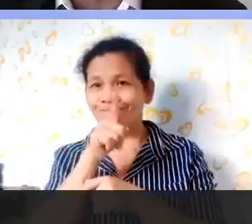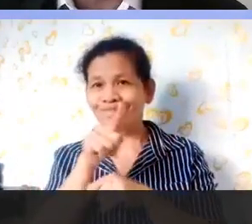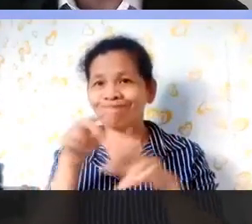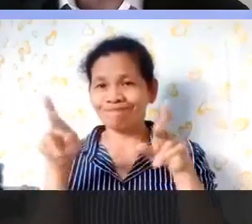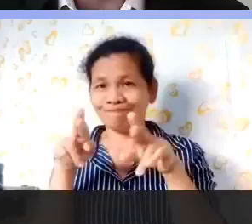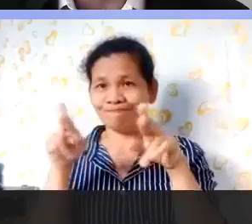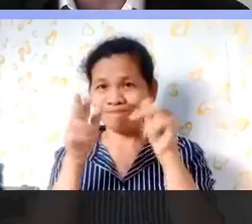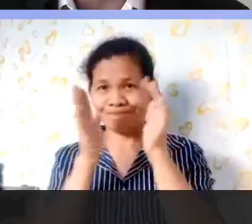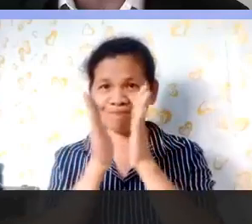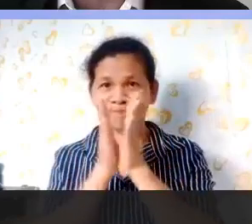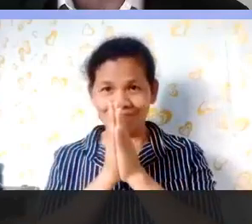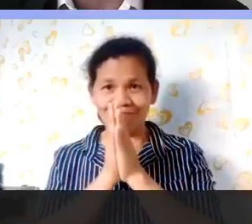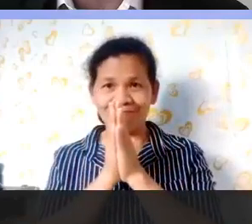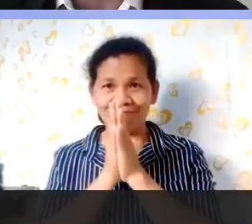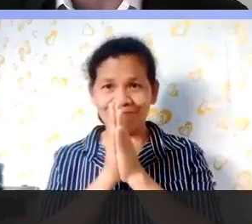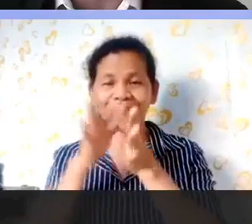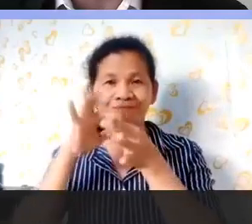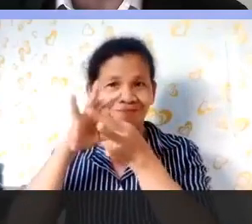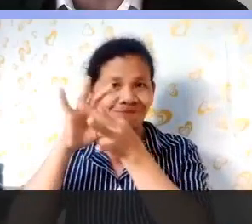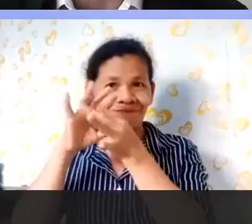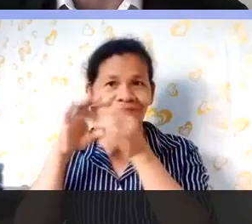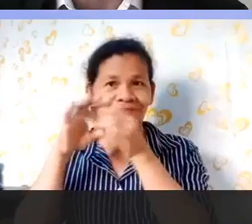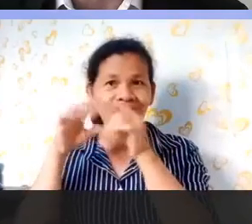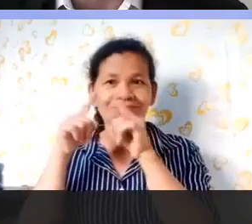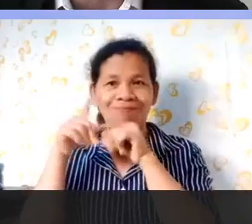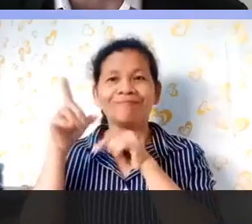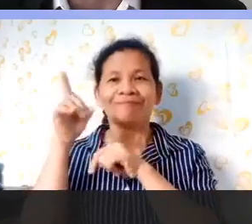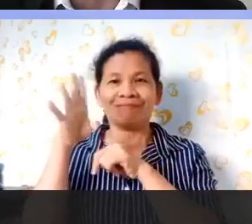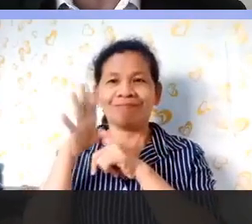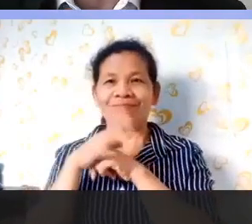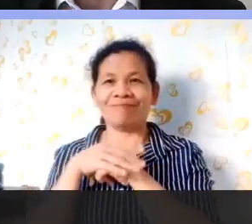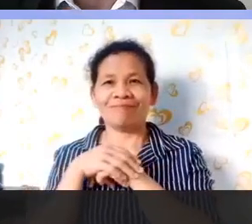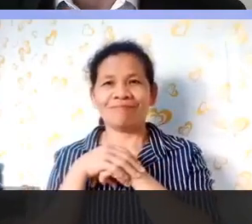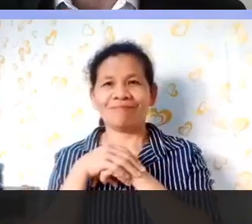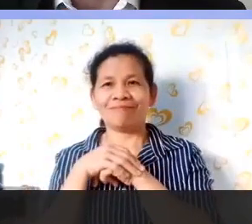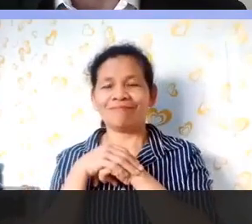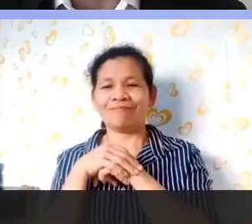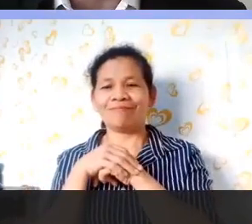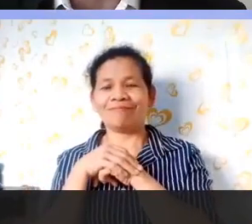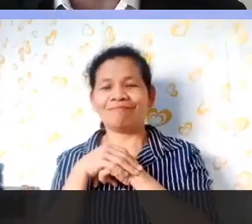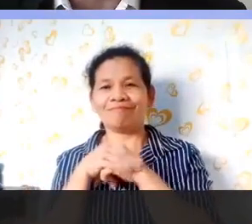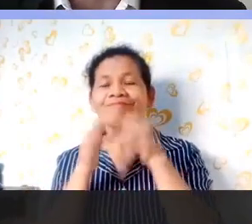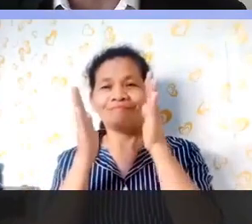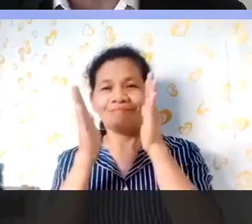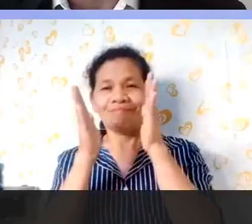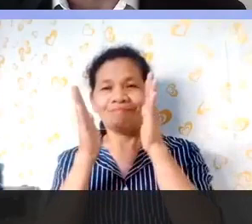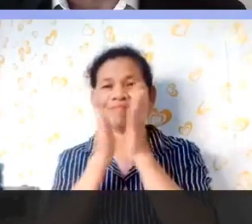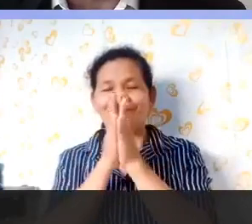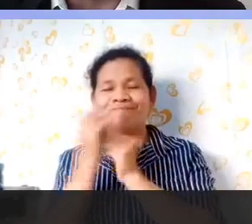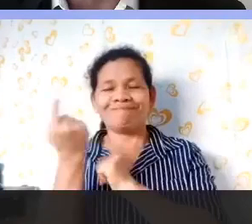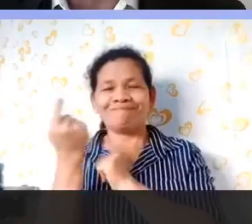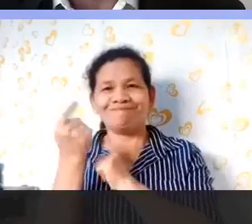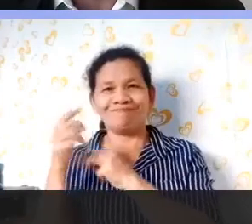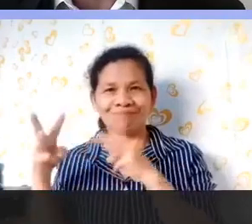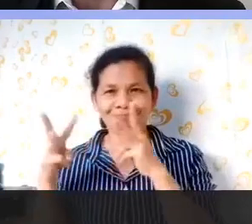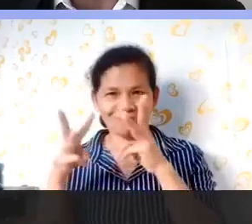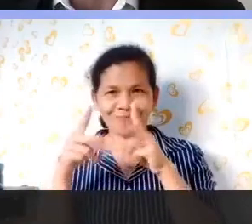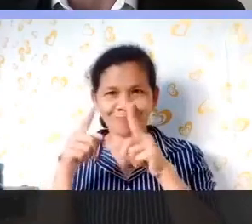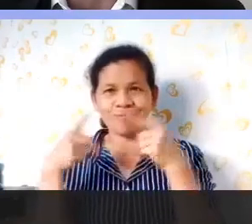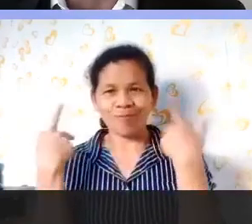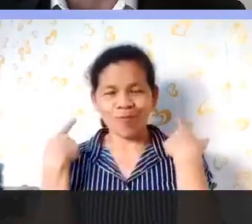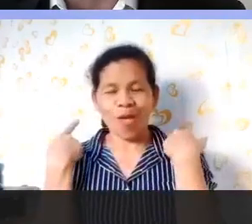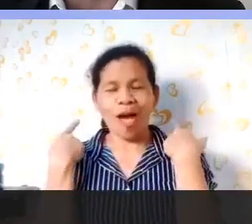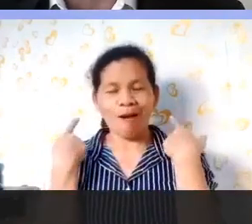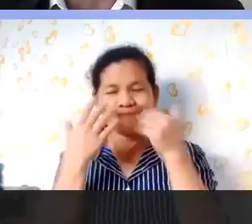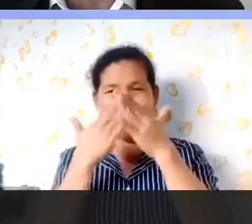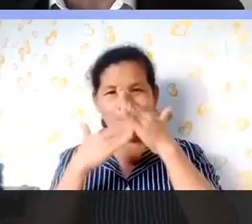prayers, connected tayo sa ating Diyos. Sincere prayer is the only way to have peace of mind. Reading